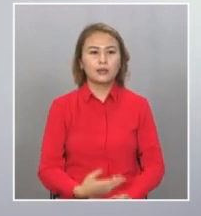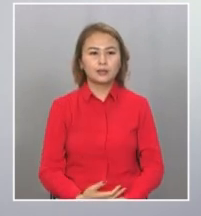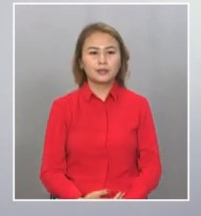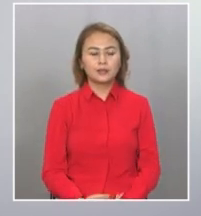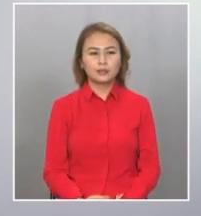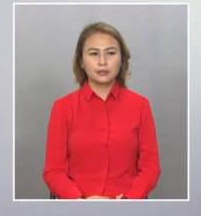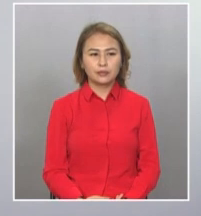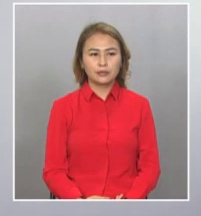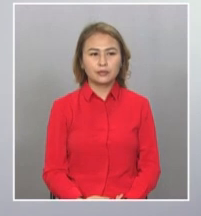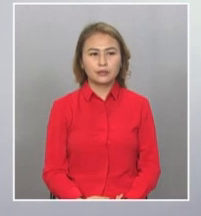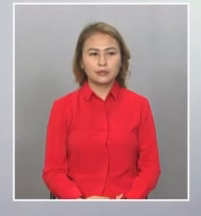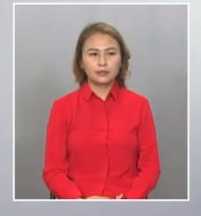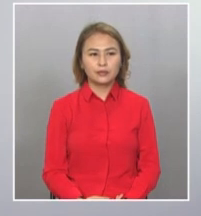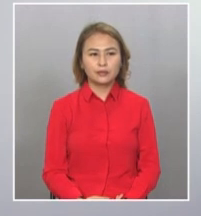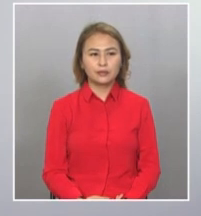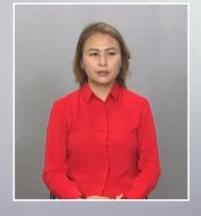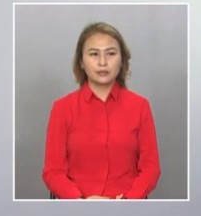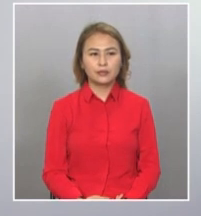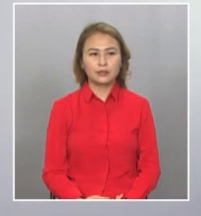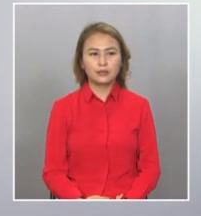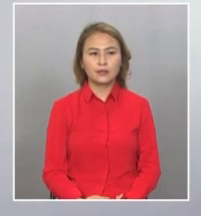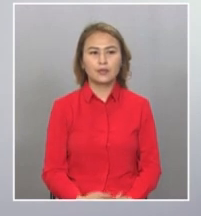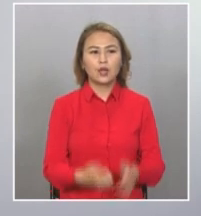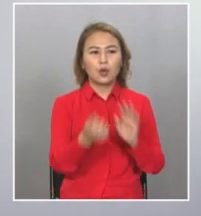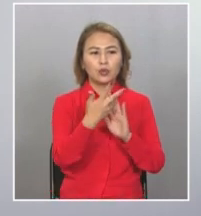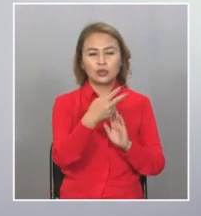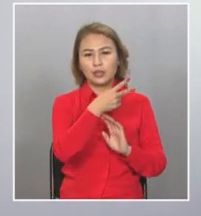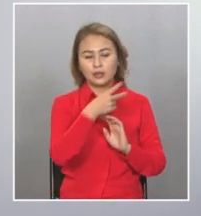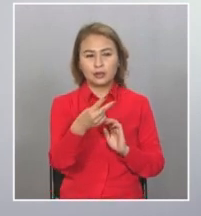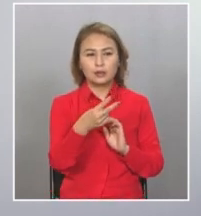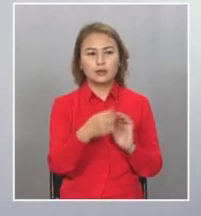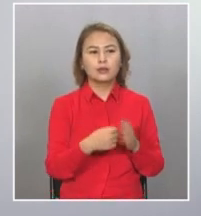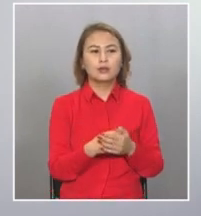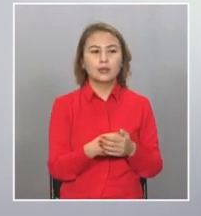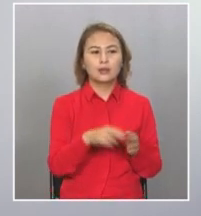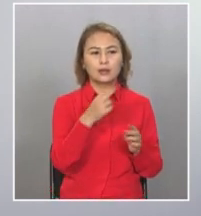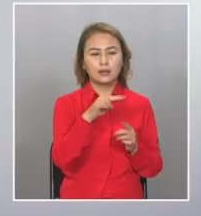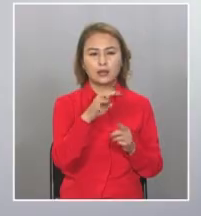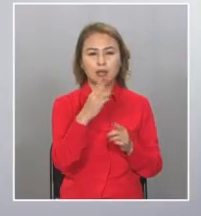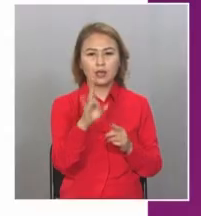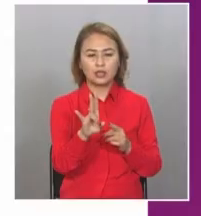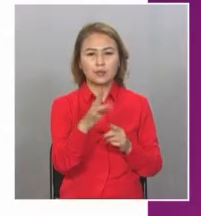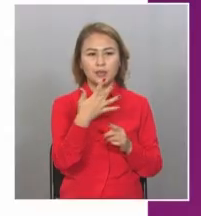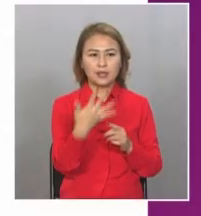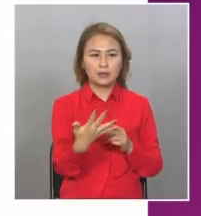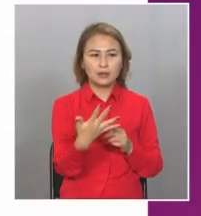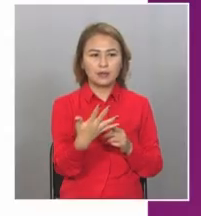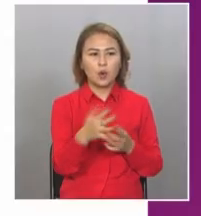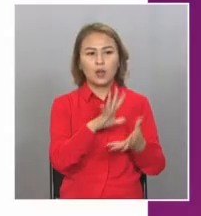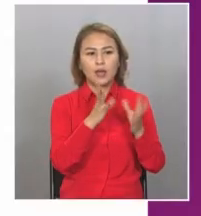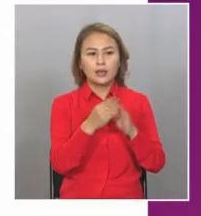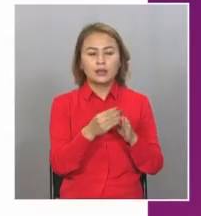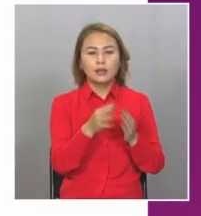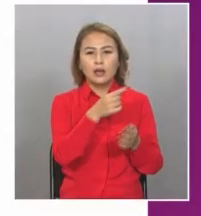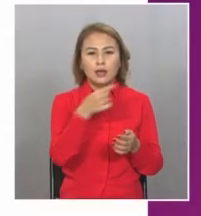айырмасына тең. CD бізде 13-ке тең, DH 5-ке тең, олардың